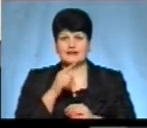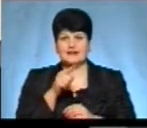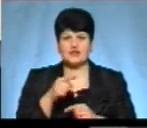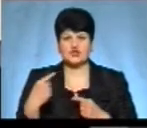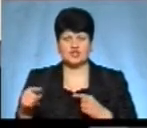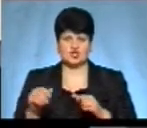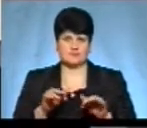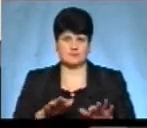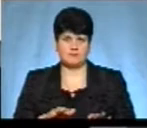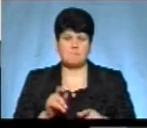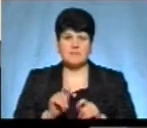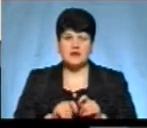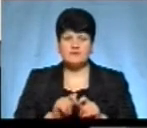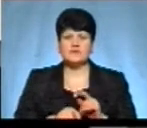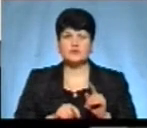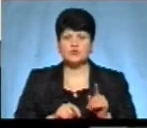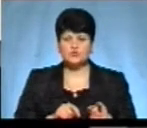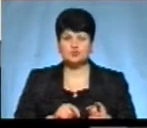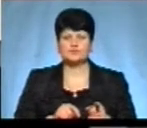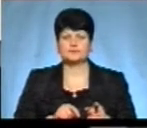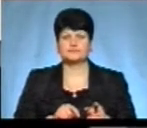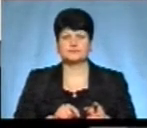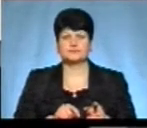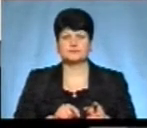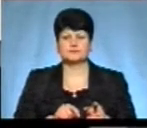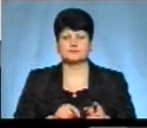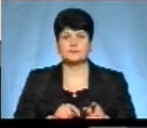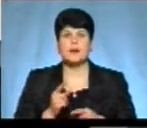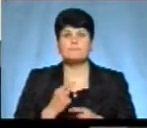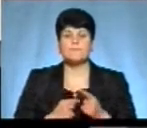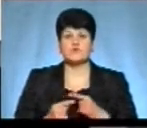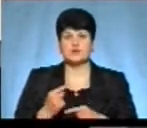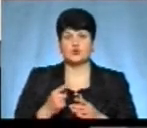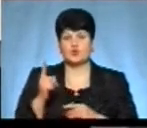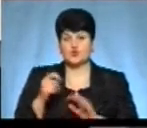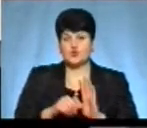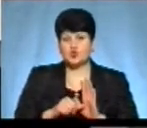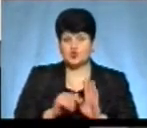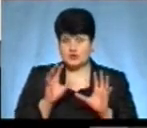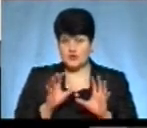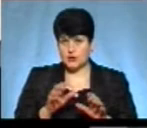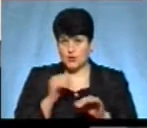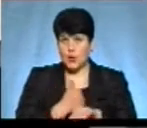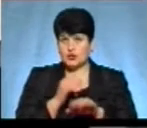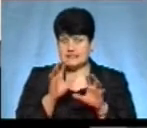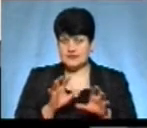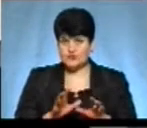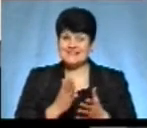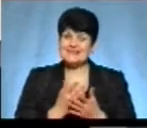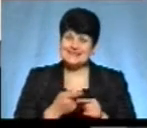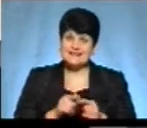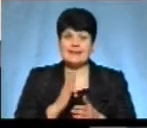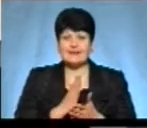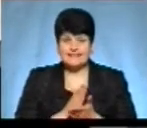Так, перевірити. Ту, знову ж таки, я повертаюся до 106 статті Конституції, перевірити, чи є це в